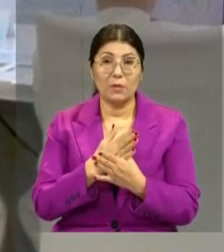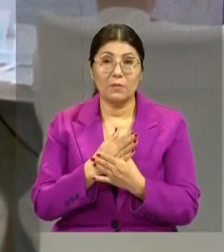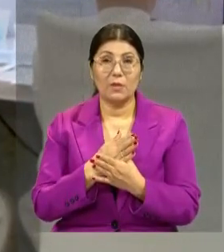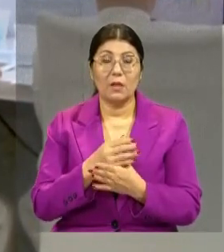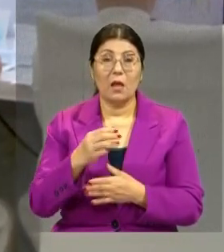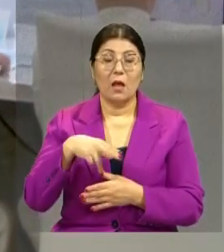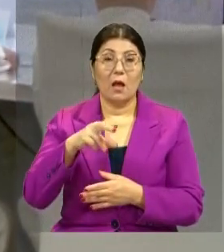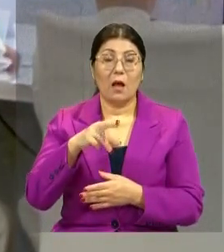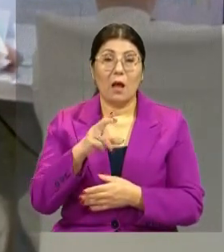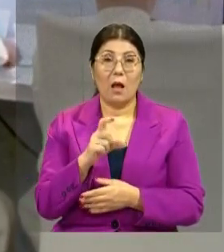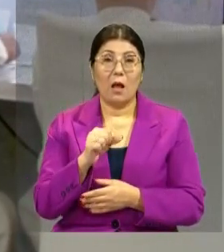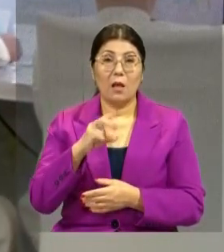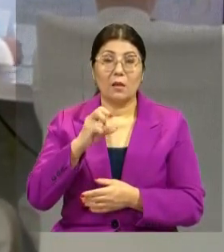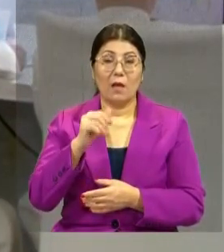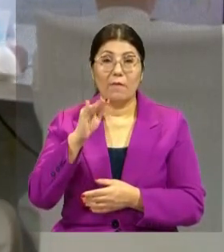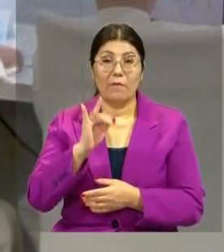ханафи мазхабына қайтып отыр.